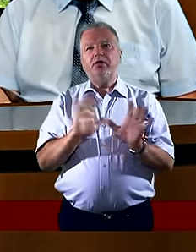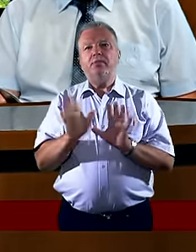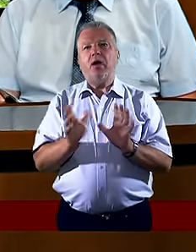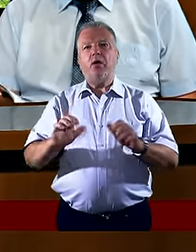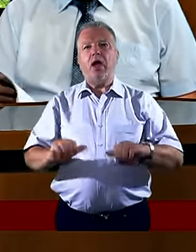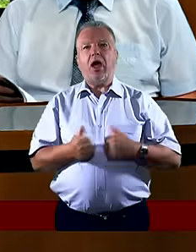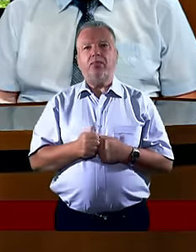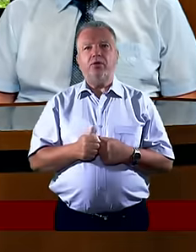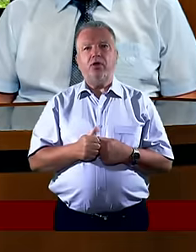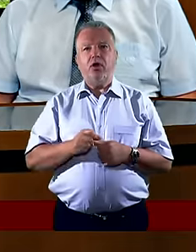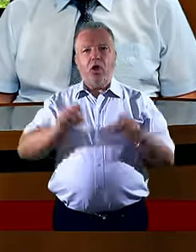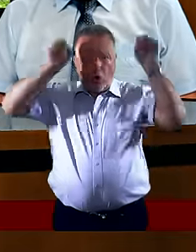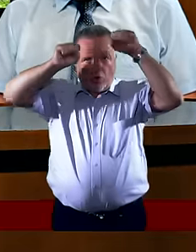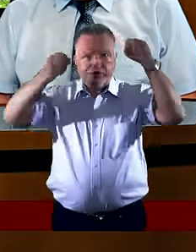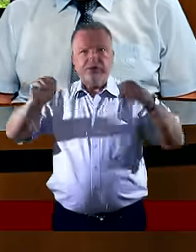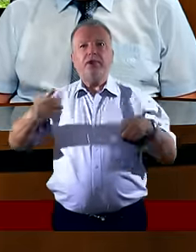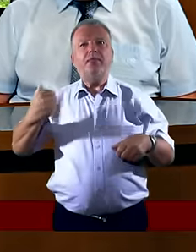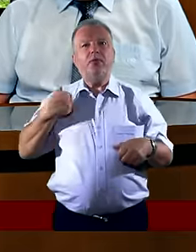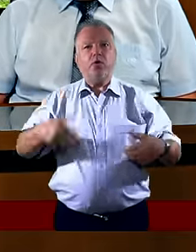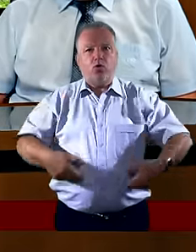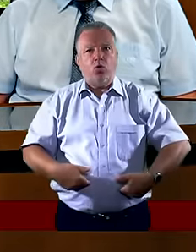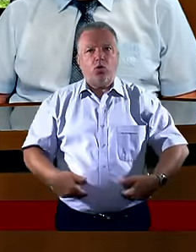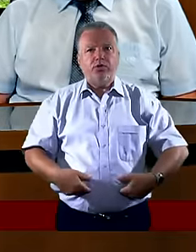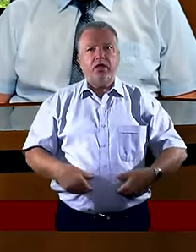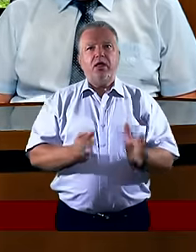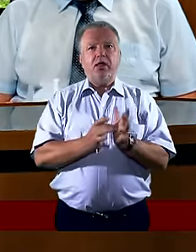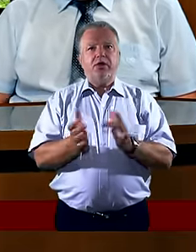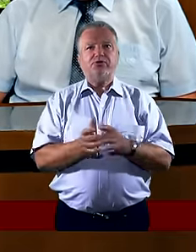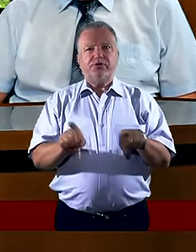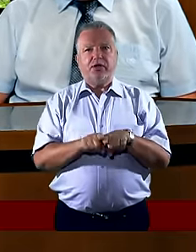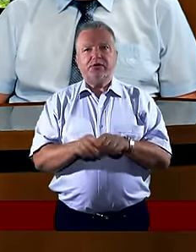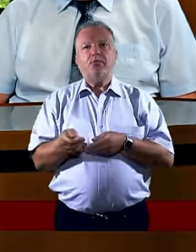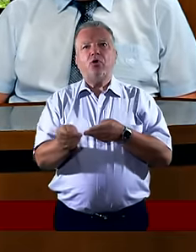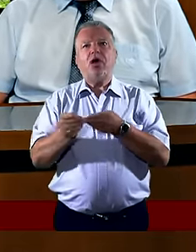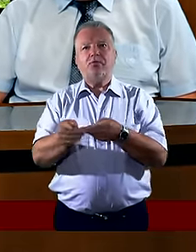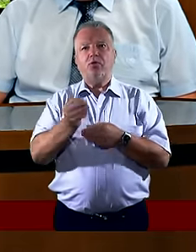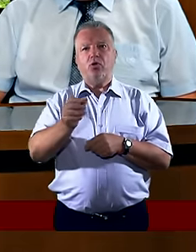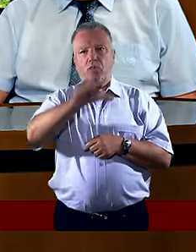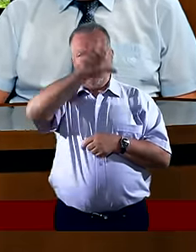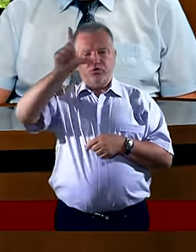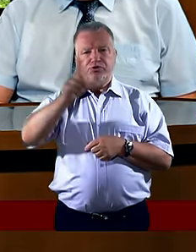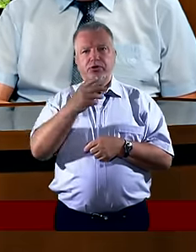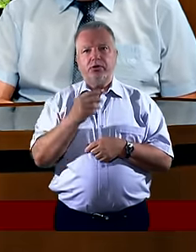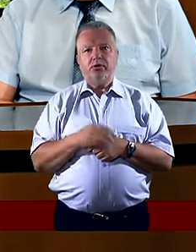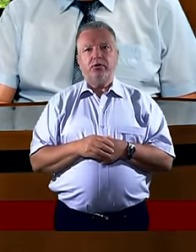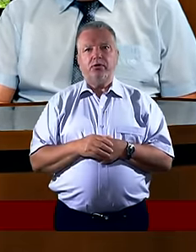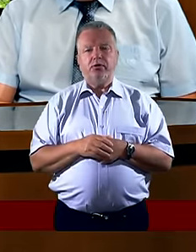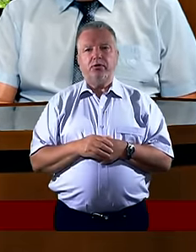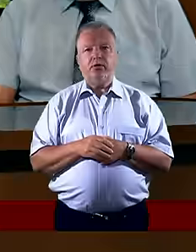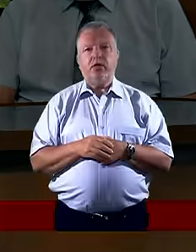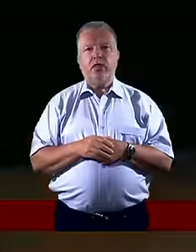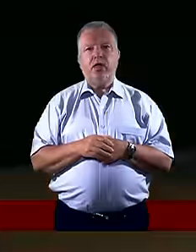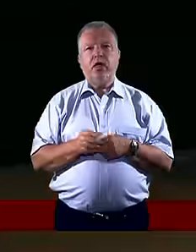myśl, jeżeli pasterz dbał o to, żeby owce nie były głodne, Jezus tak samo karmił ludzi. Nie